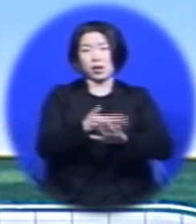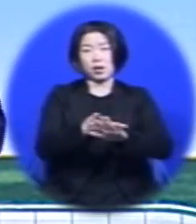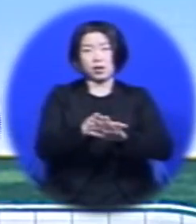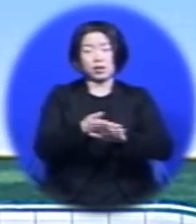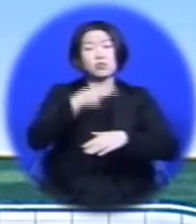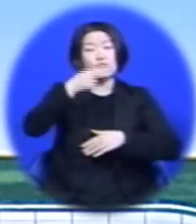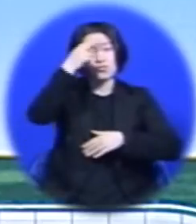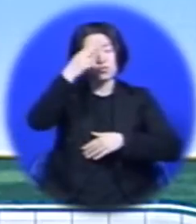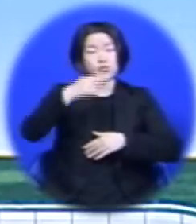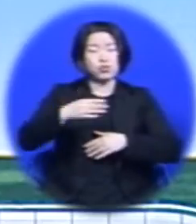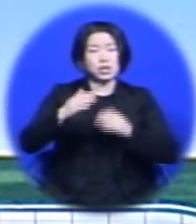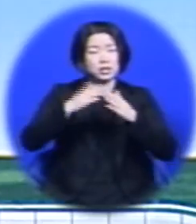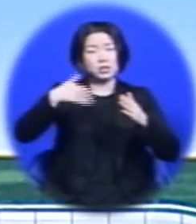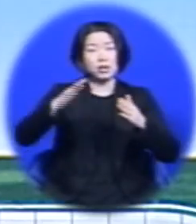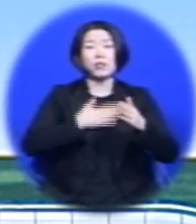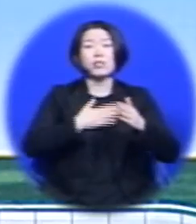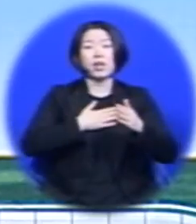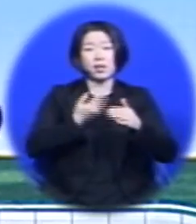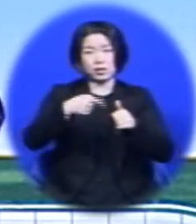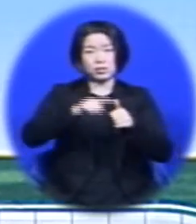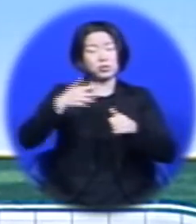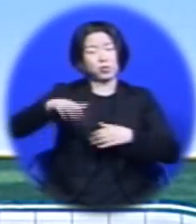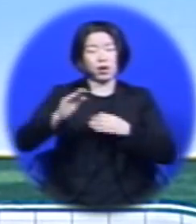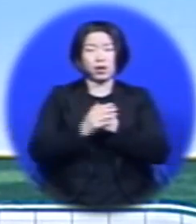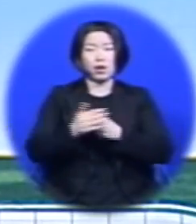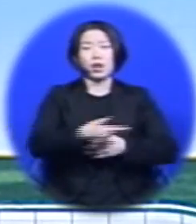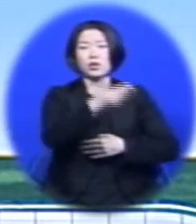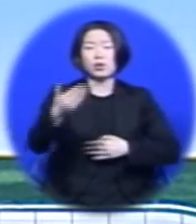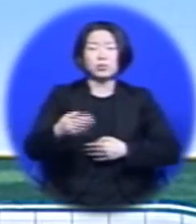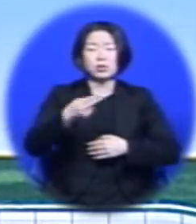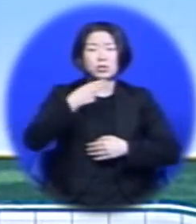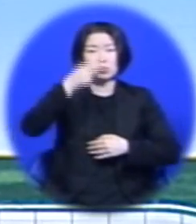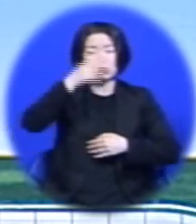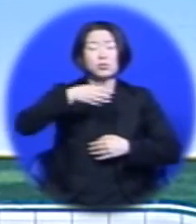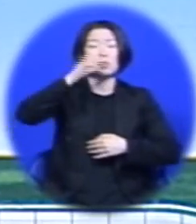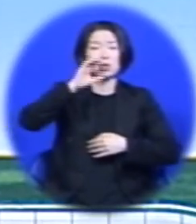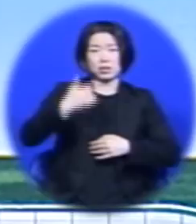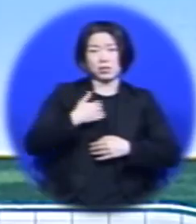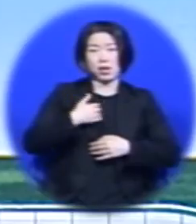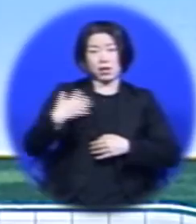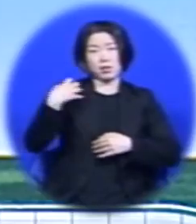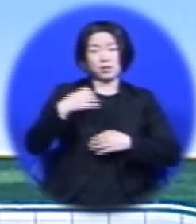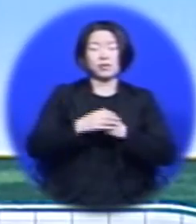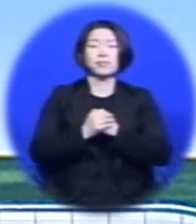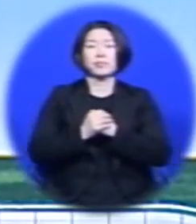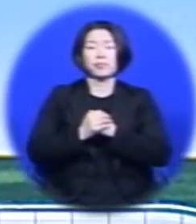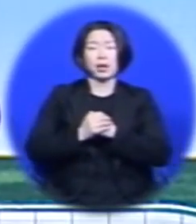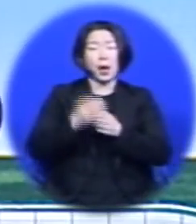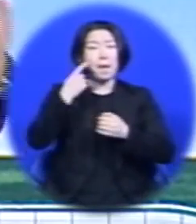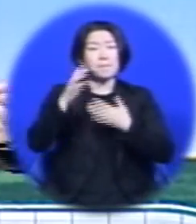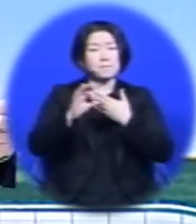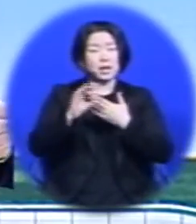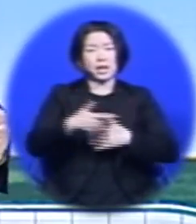술집에 가는 것은 내가 하는 거죠 여러분이 술을 마시는 것은 내가 마시는 겁니다 말에게 여러 사람이